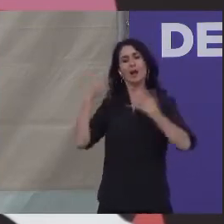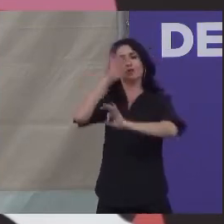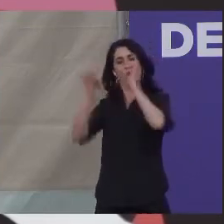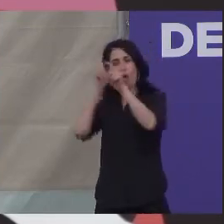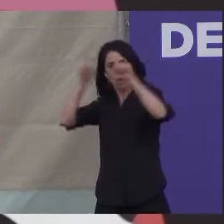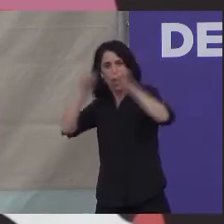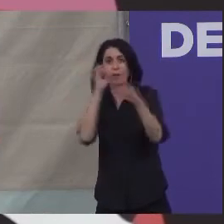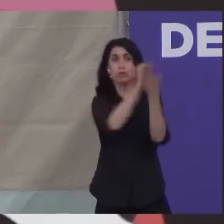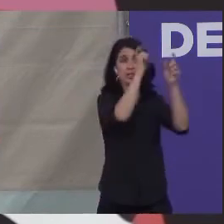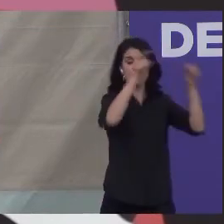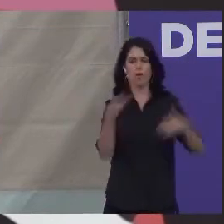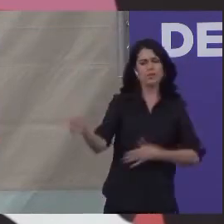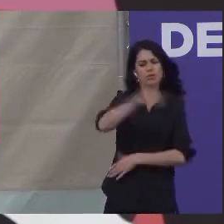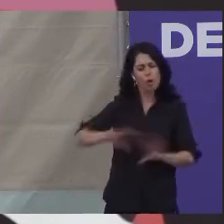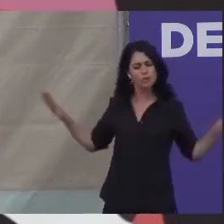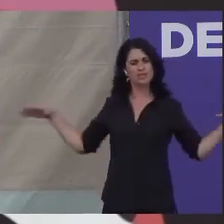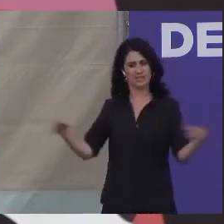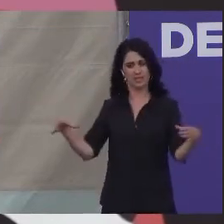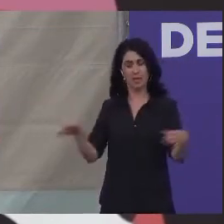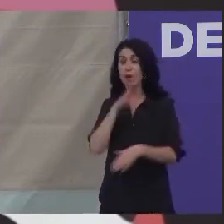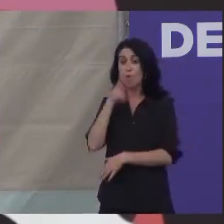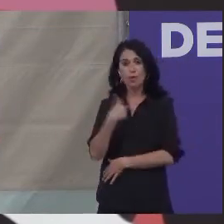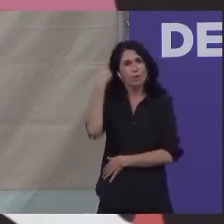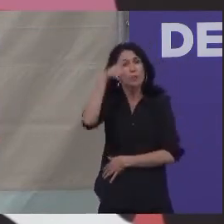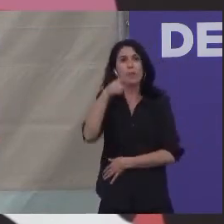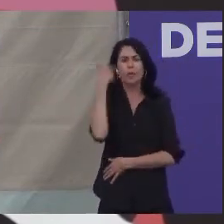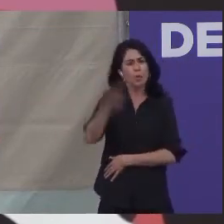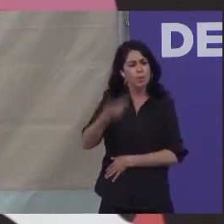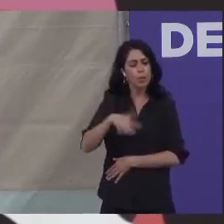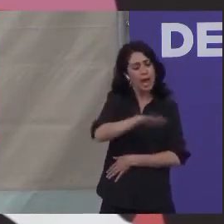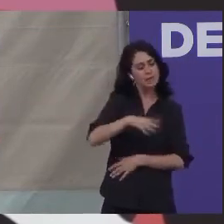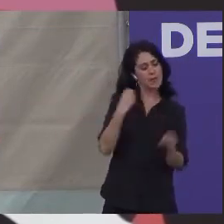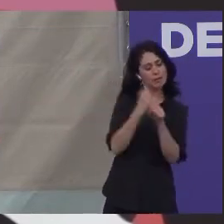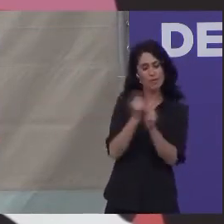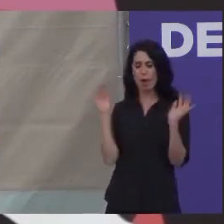Per tant, sabem perfectament la importància de tindre espais de treball i